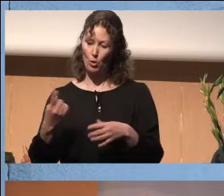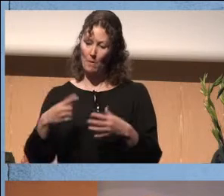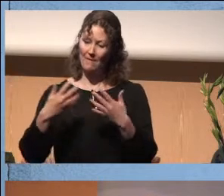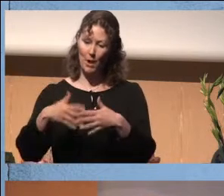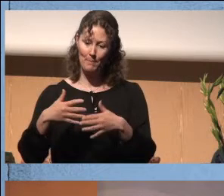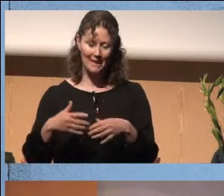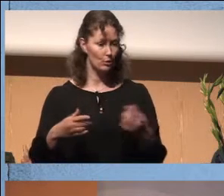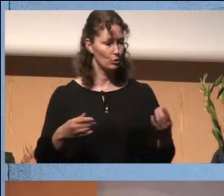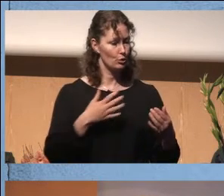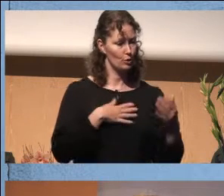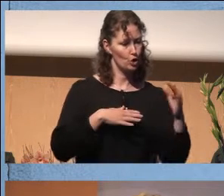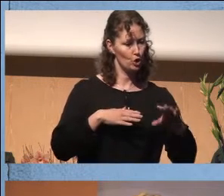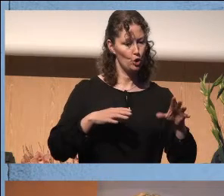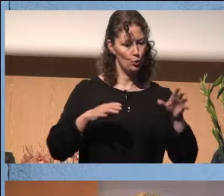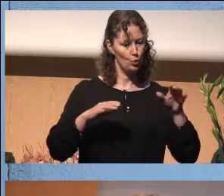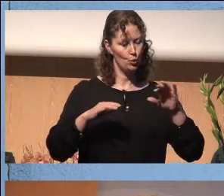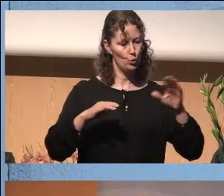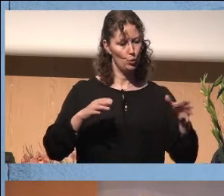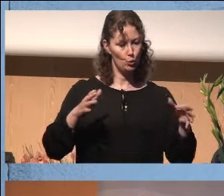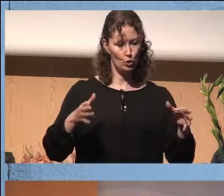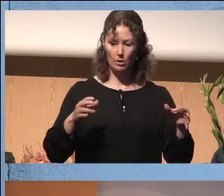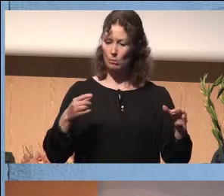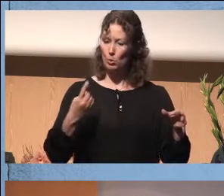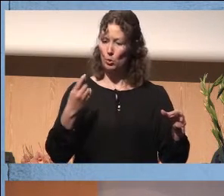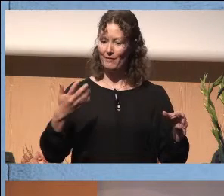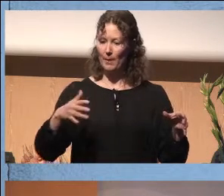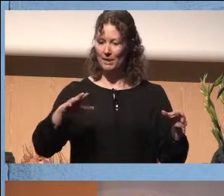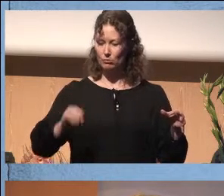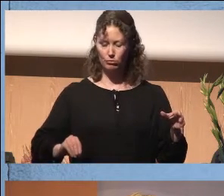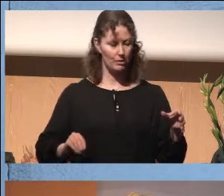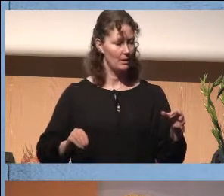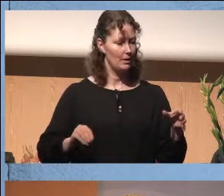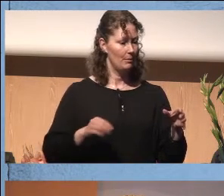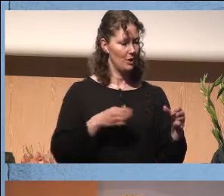det et sykehus. Nå er det ikke sikkert fabrikken er der lenger, men sykehuset er